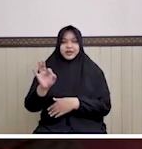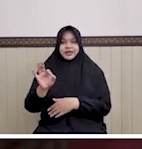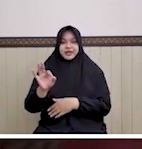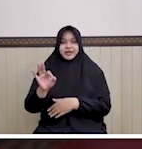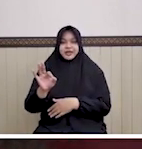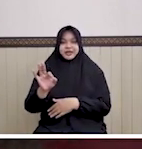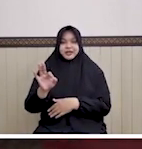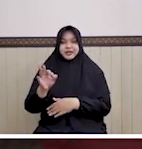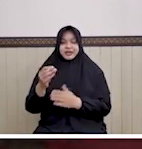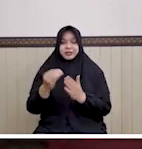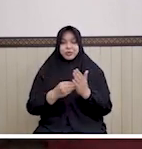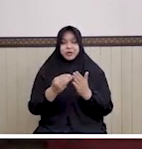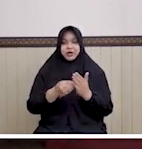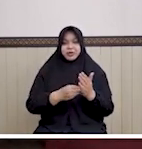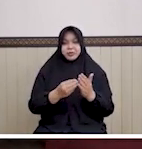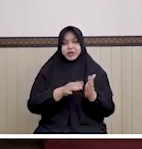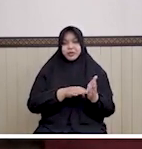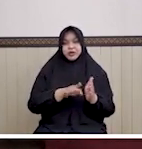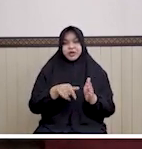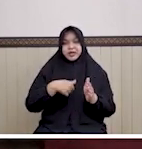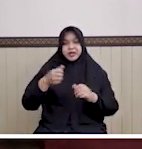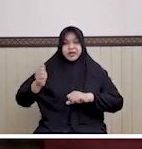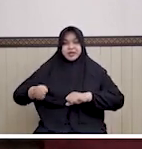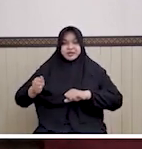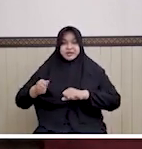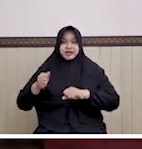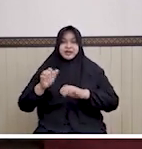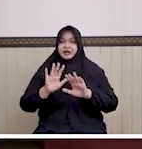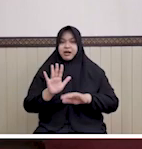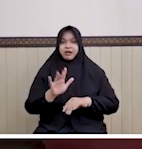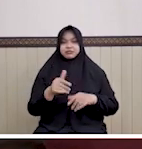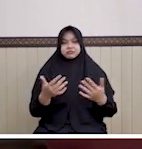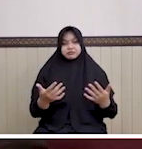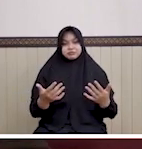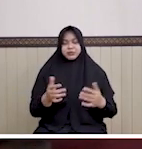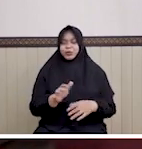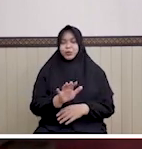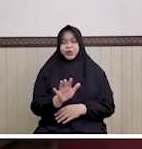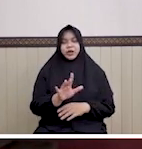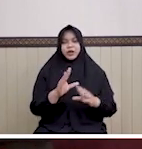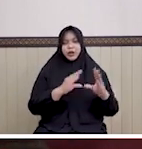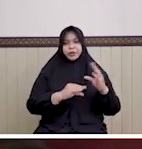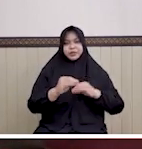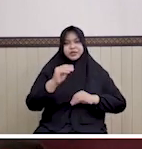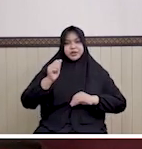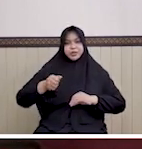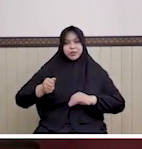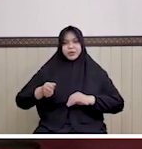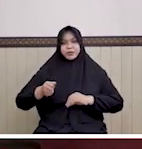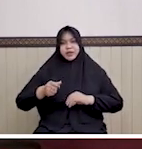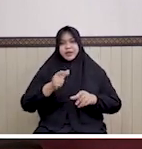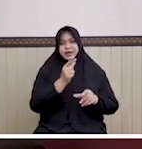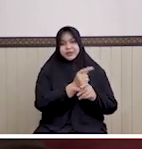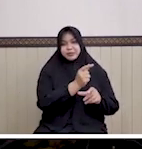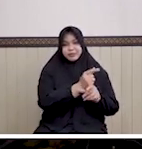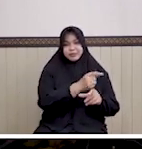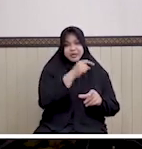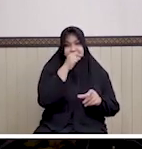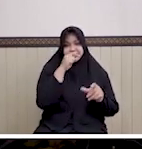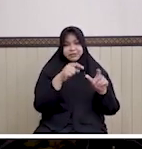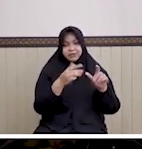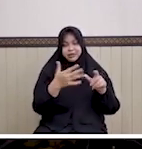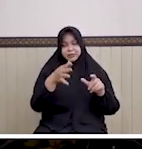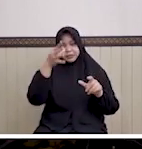membedakan satu berkas kemudian tidak disidangkan pengadilan pada kalau bicara hukum mungkin pak Safei guru saya lebih paham